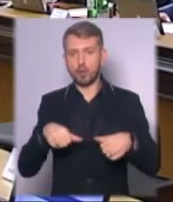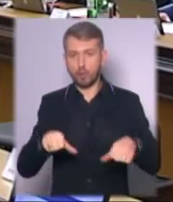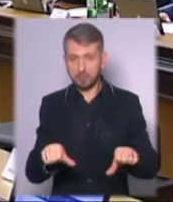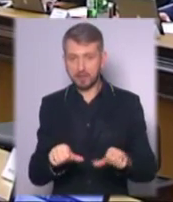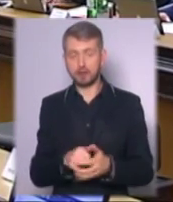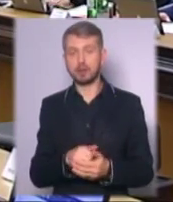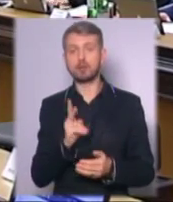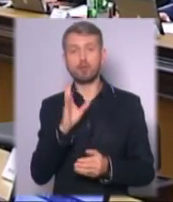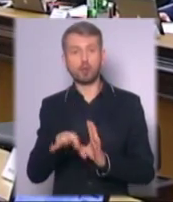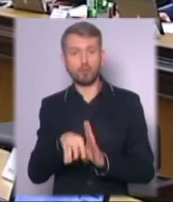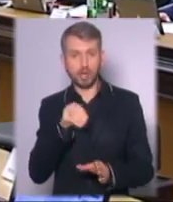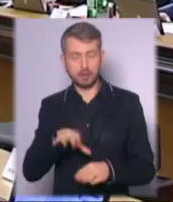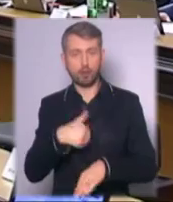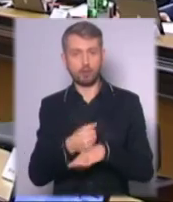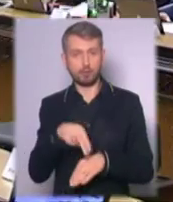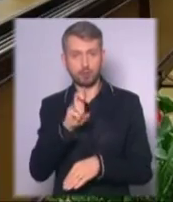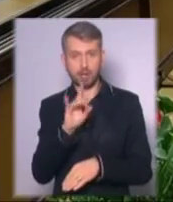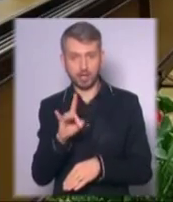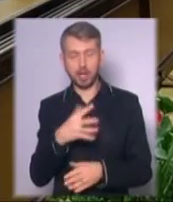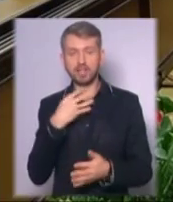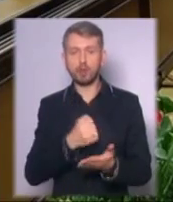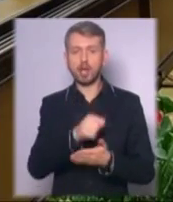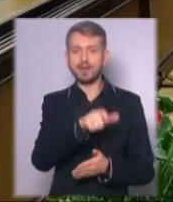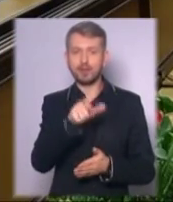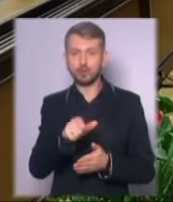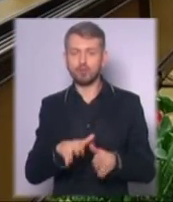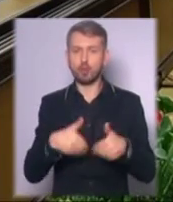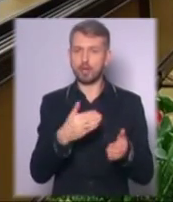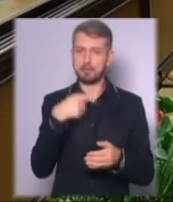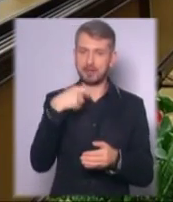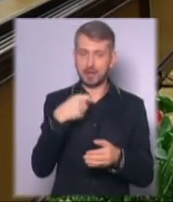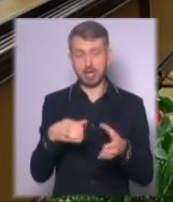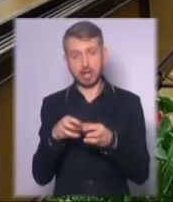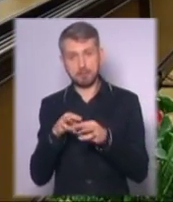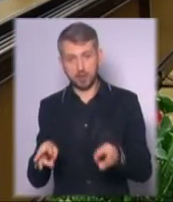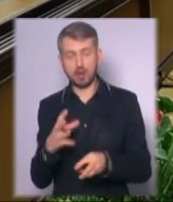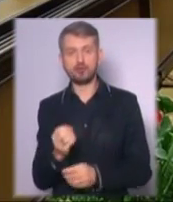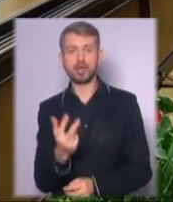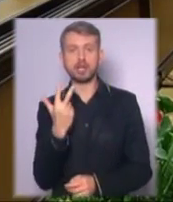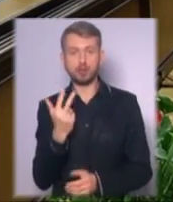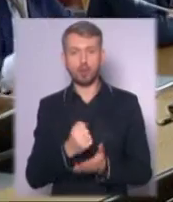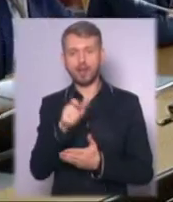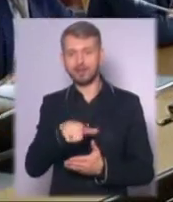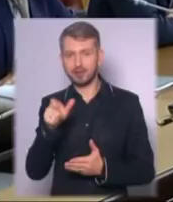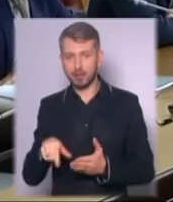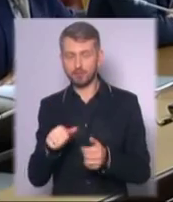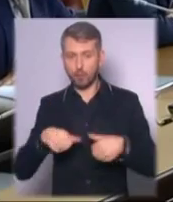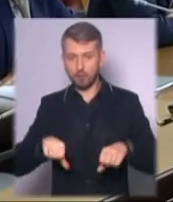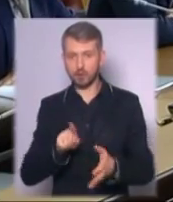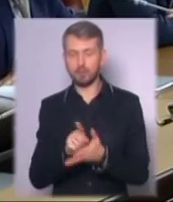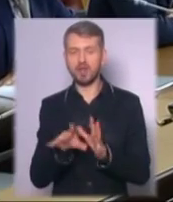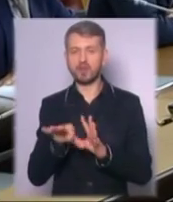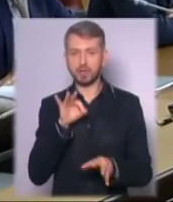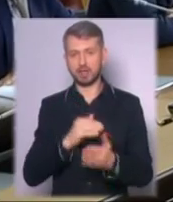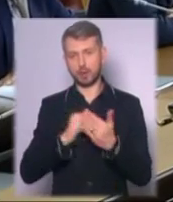що свої кандидатури до комісії подали президент та Кабмін. При цьому додав, ще 3 кандидатів до комісії має визначити Верховна Рада.